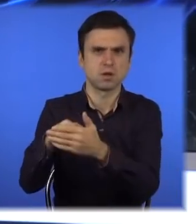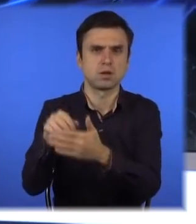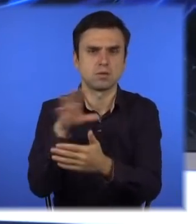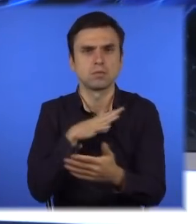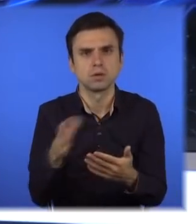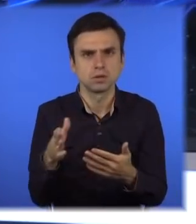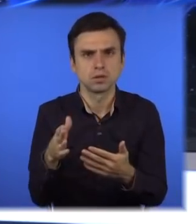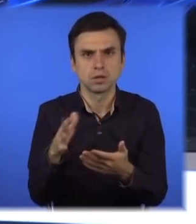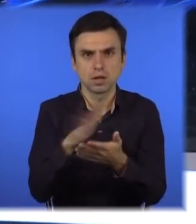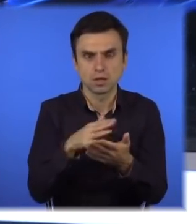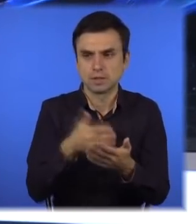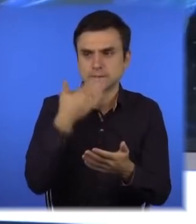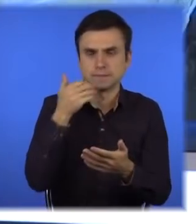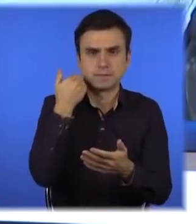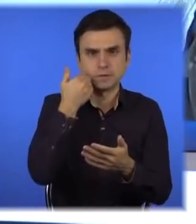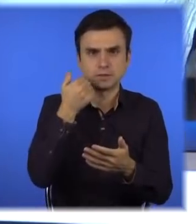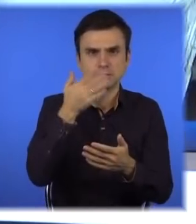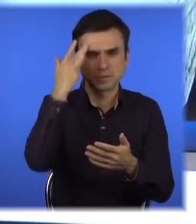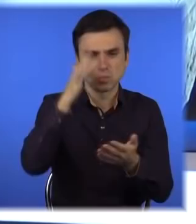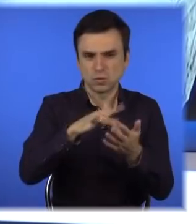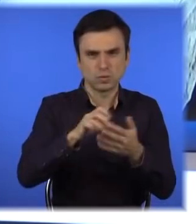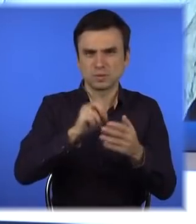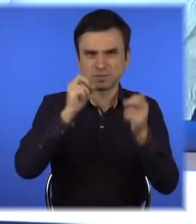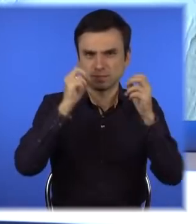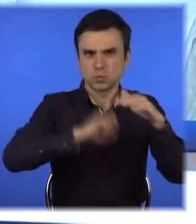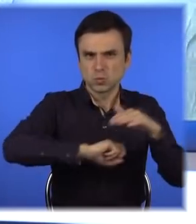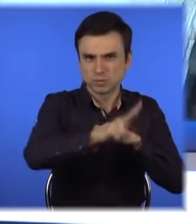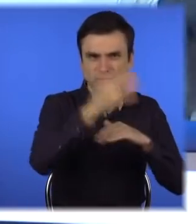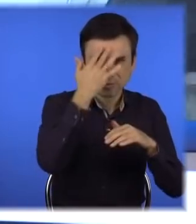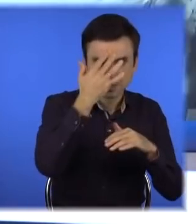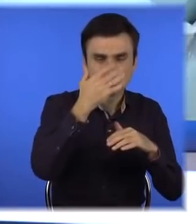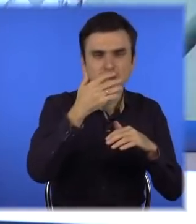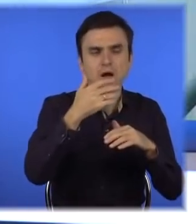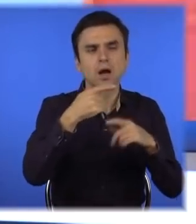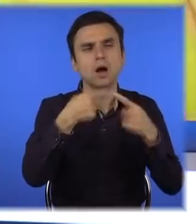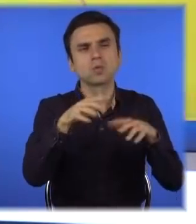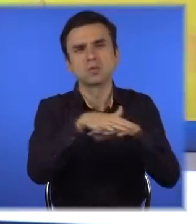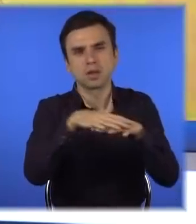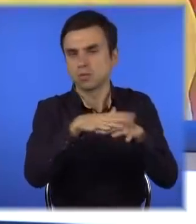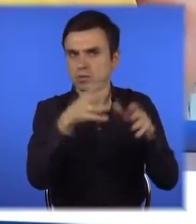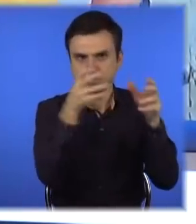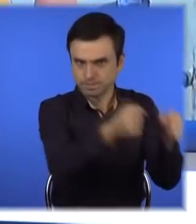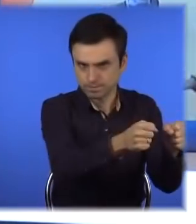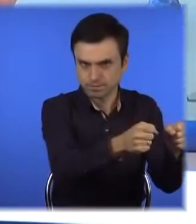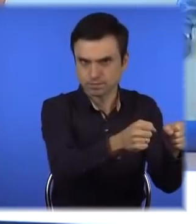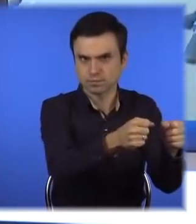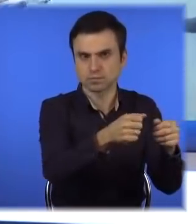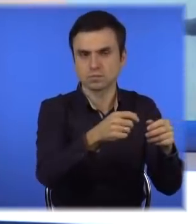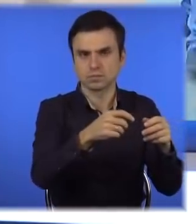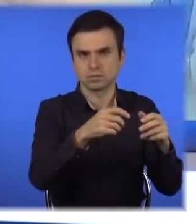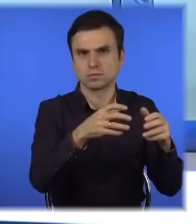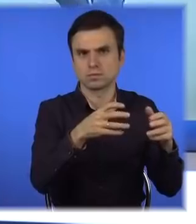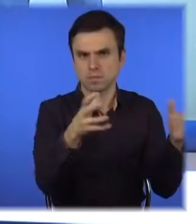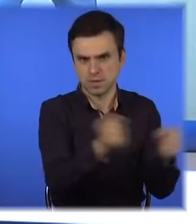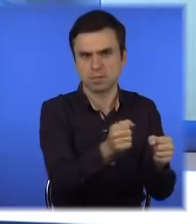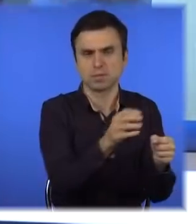Нагадаю, 18 липня на території швидкісного трамваю виявили трупи собак. На місце приїхали журналісти різних ЗМІ. Одного з